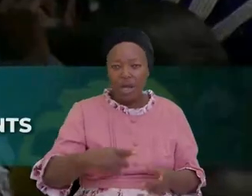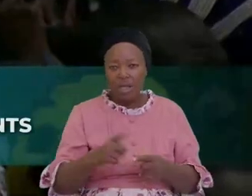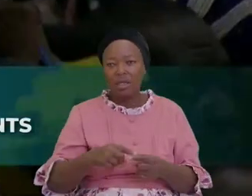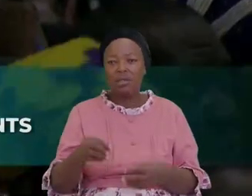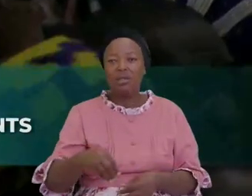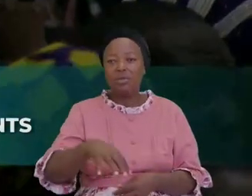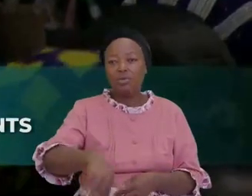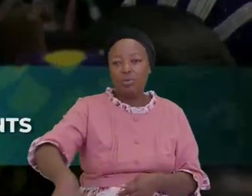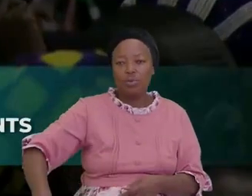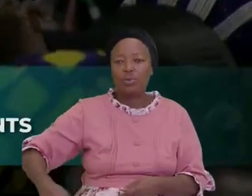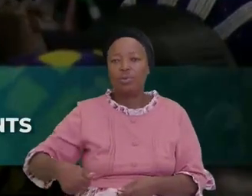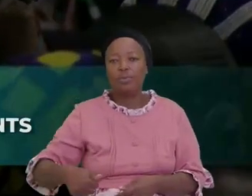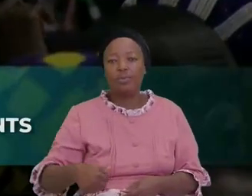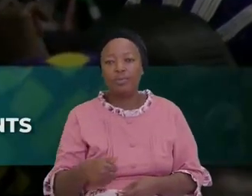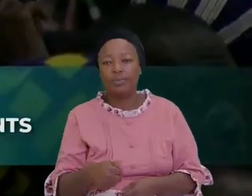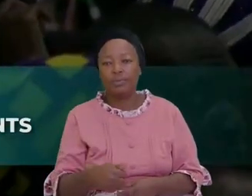semer.